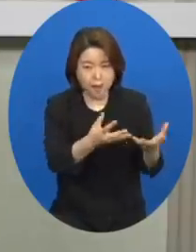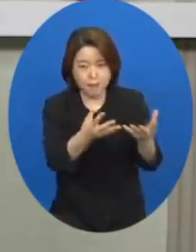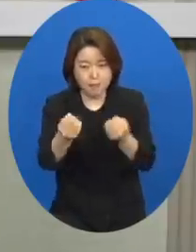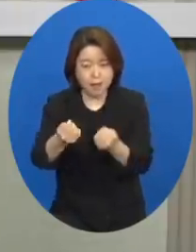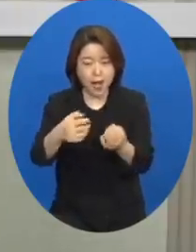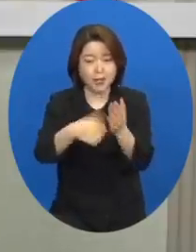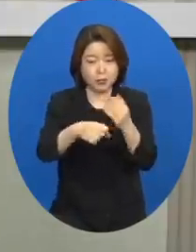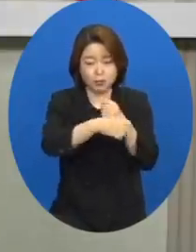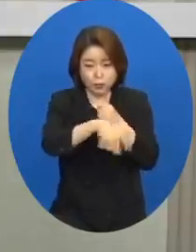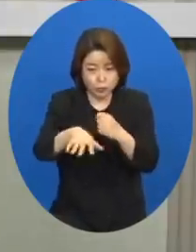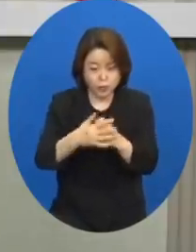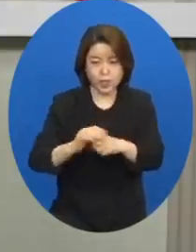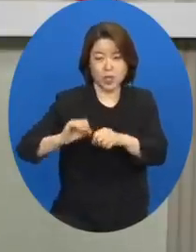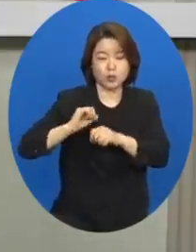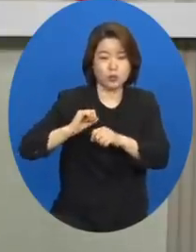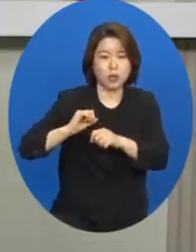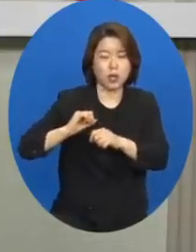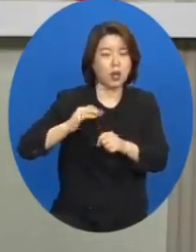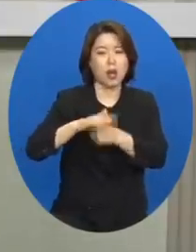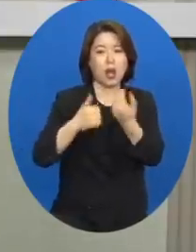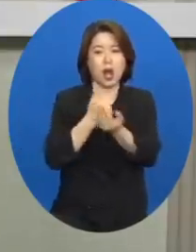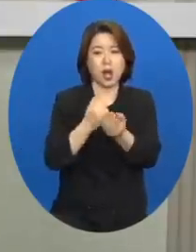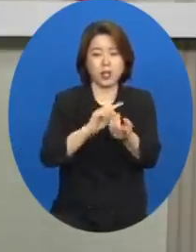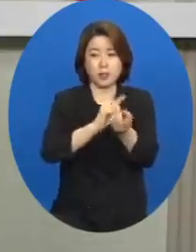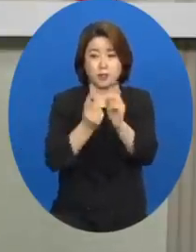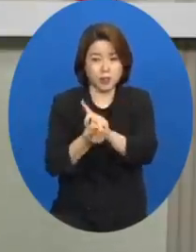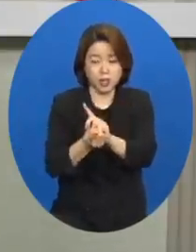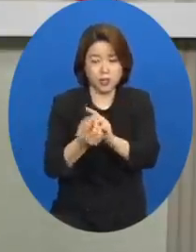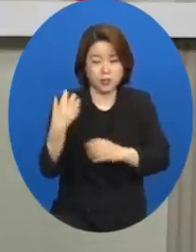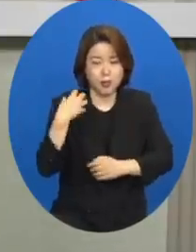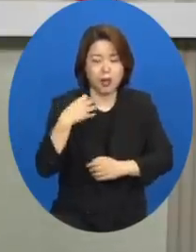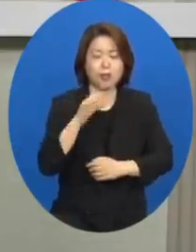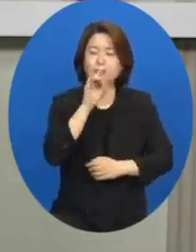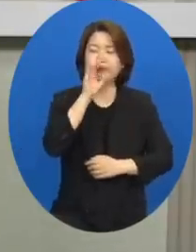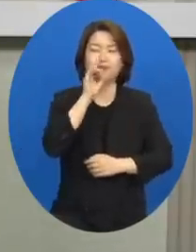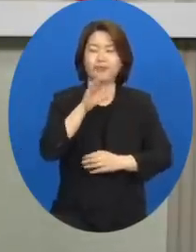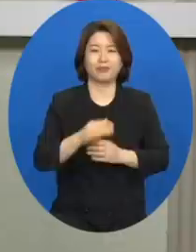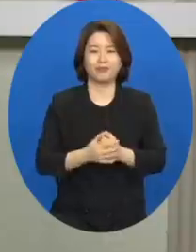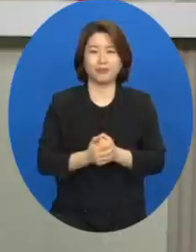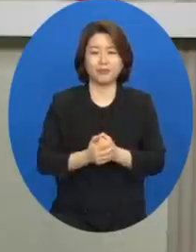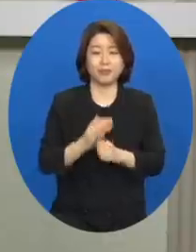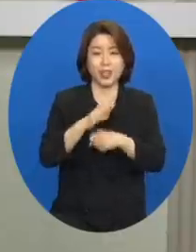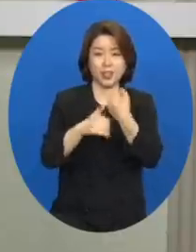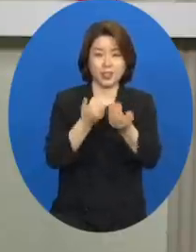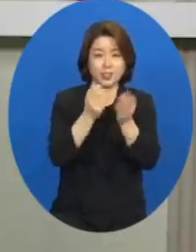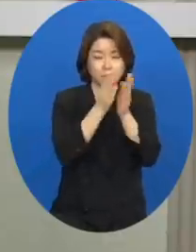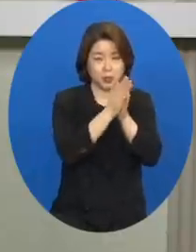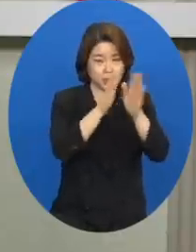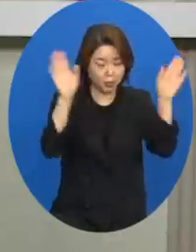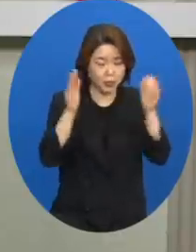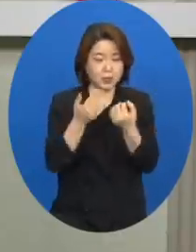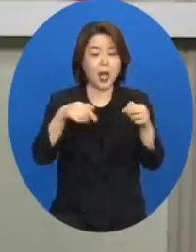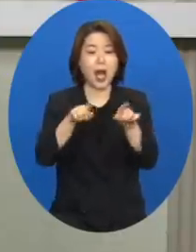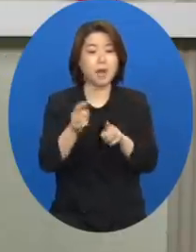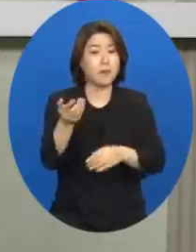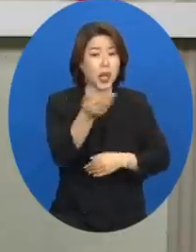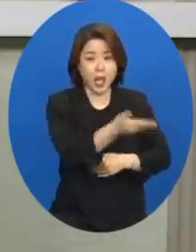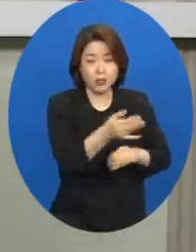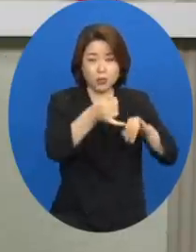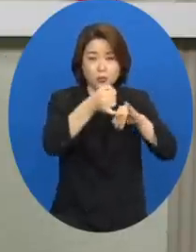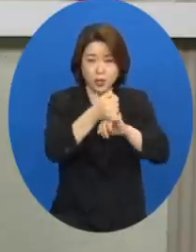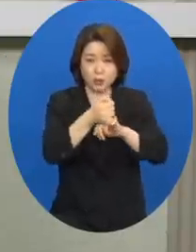하나님을 대신할 수 있겠습니까 하나님께서 모세에게 함께 하시겠다고 그렇게